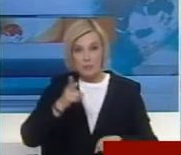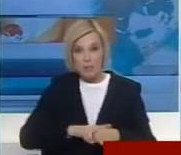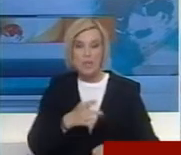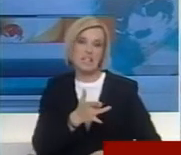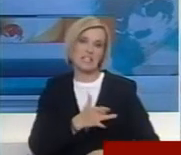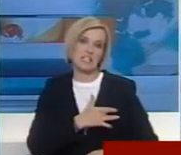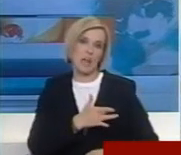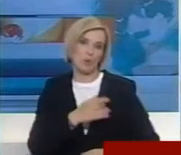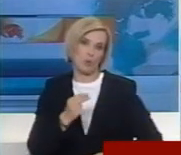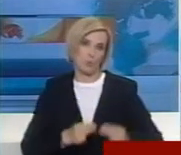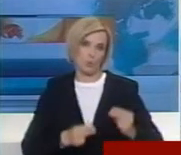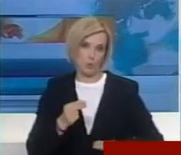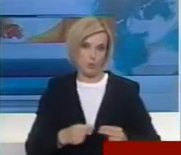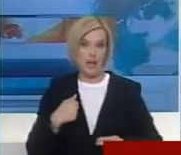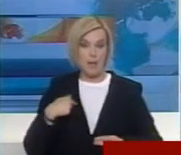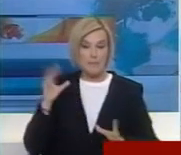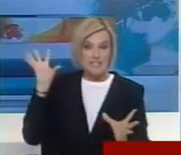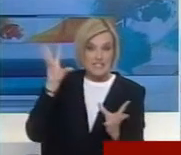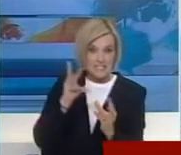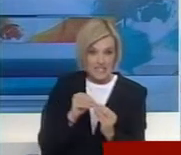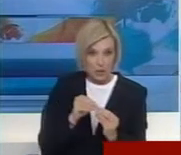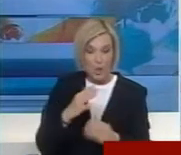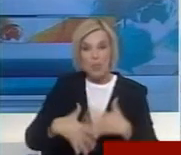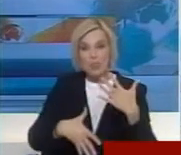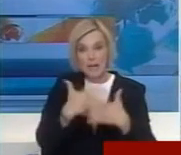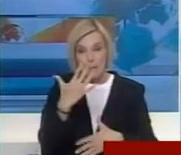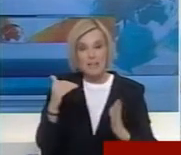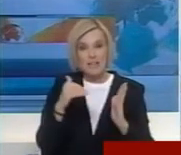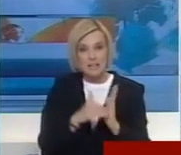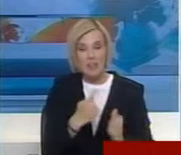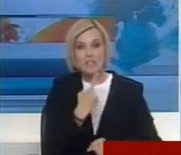συνολικά 15.151 εργαστηριακοί έλεγχοι.